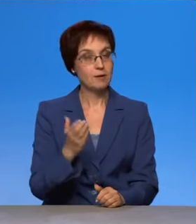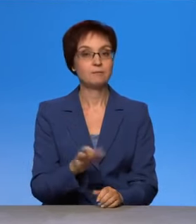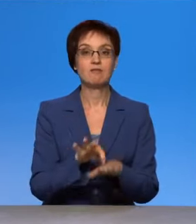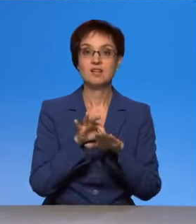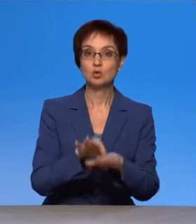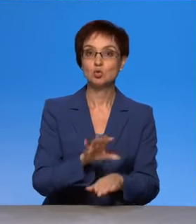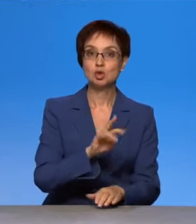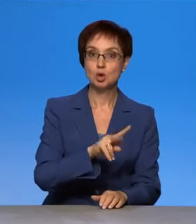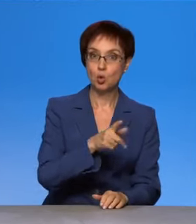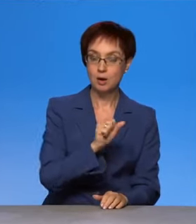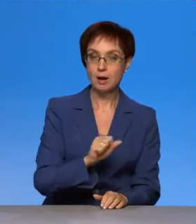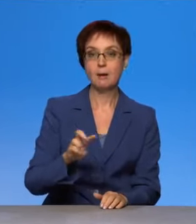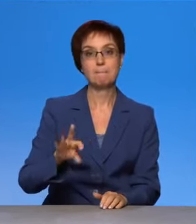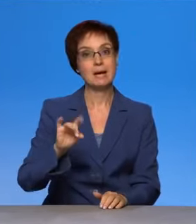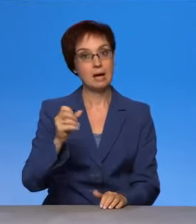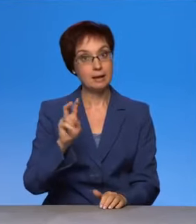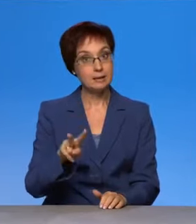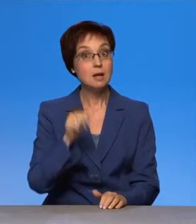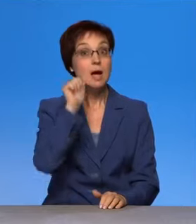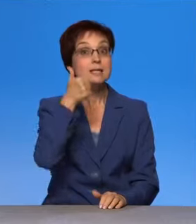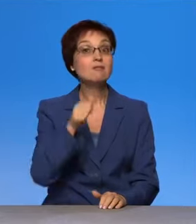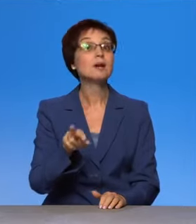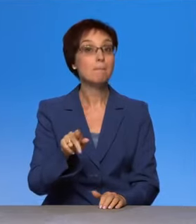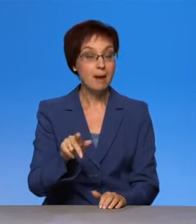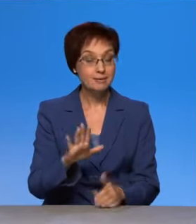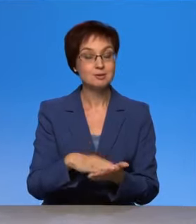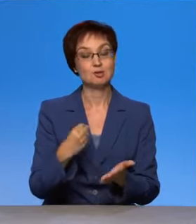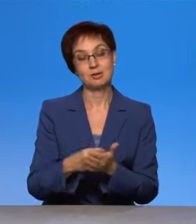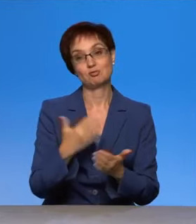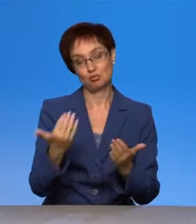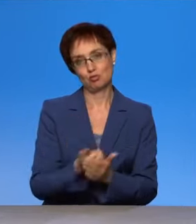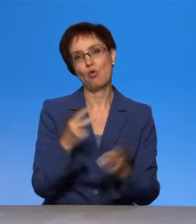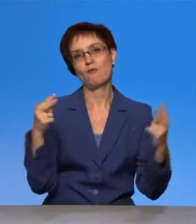Титов. А у нас завтра пятница, это значит, мы снова увидимся. Да, увидимся, и все у нас будет хорошо.